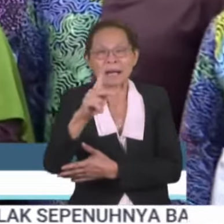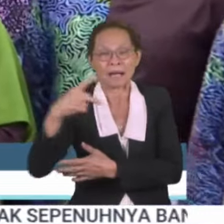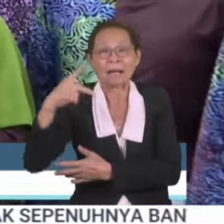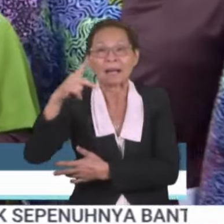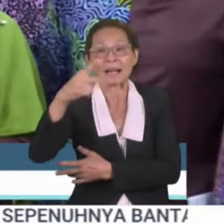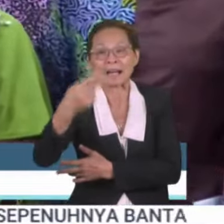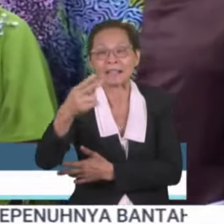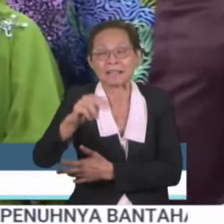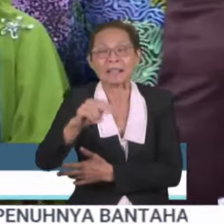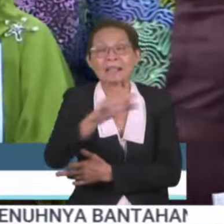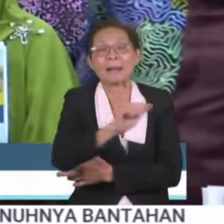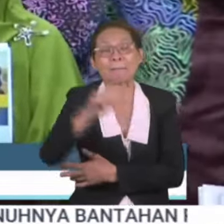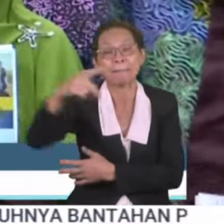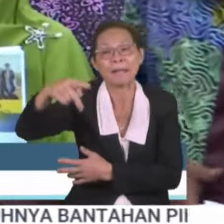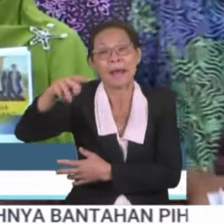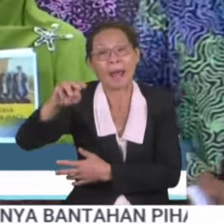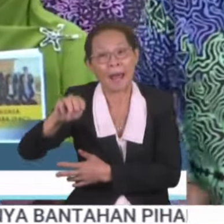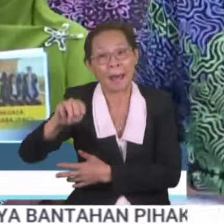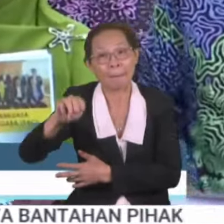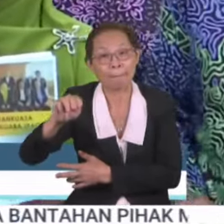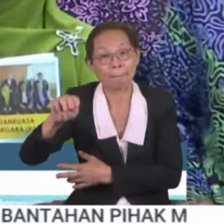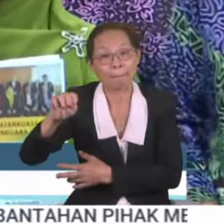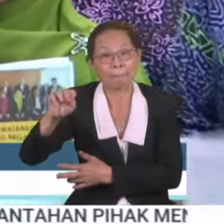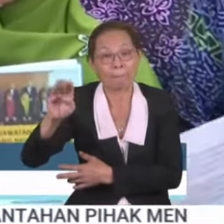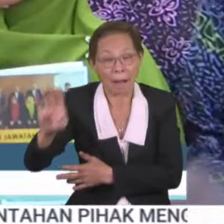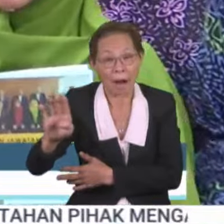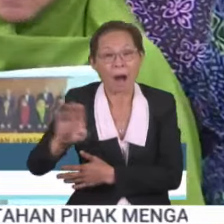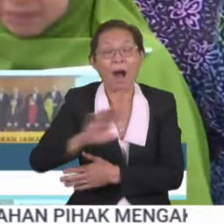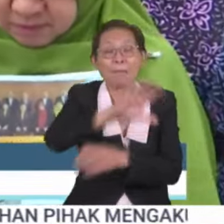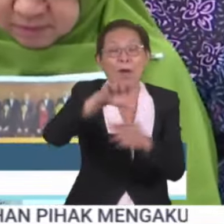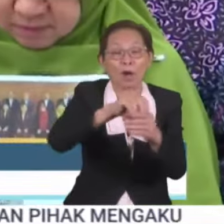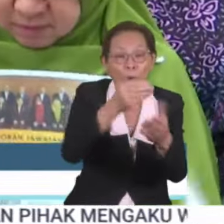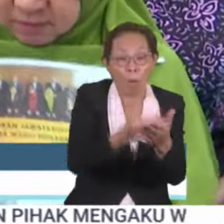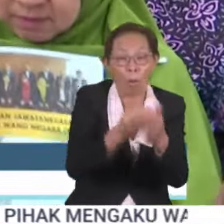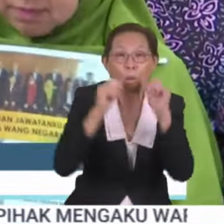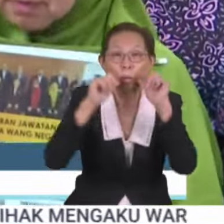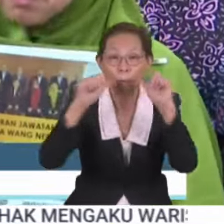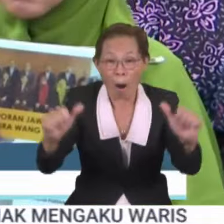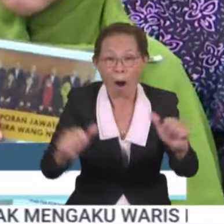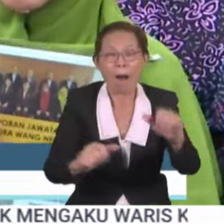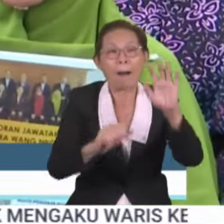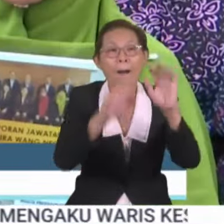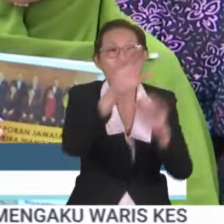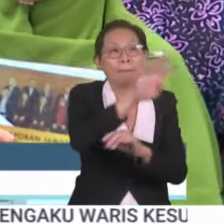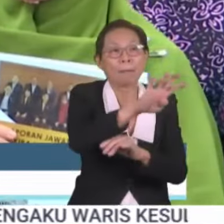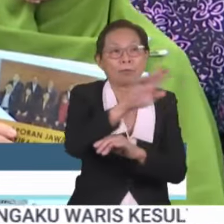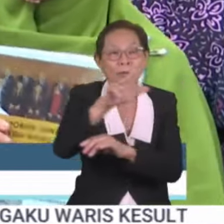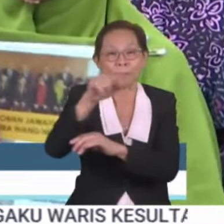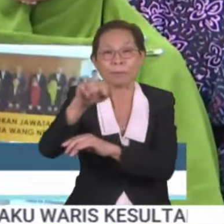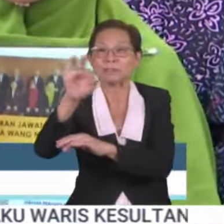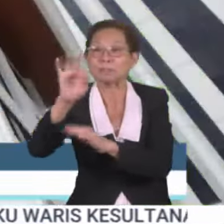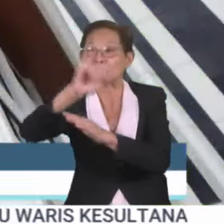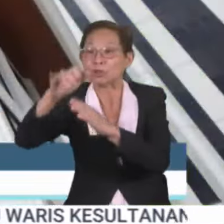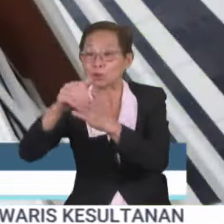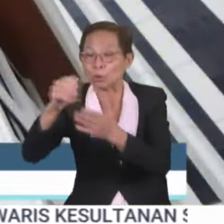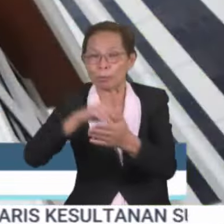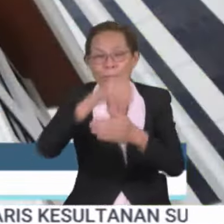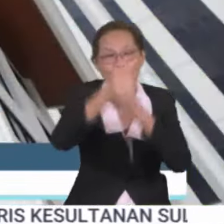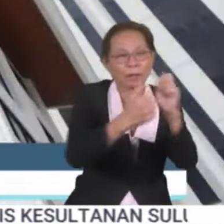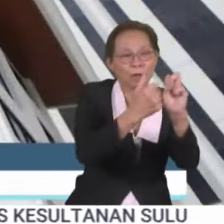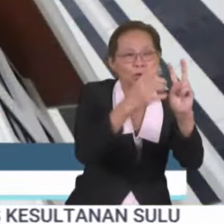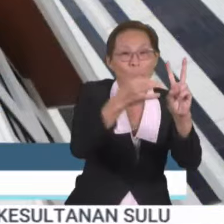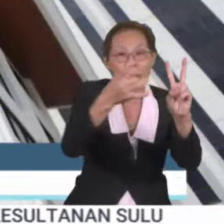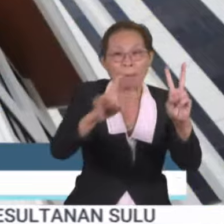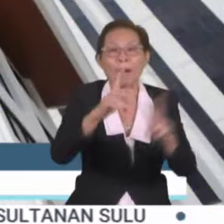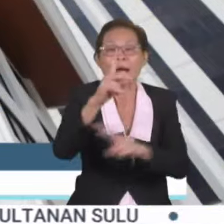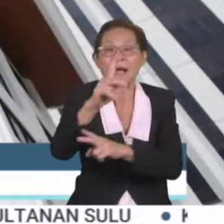dan permodalan nasional berhad melibatkan dana awam berjumlah r3.9 juta Pada 2018